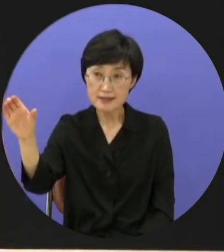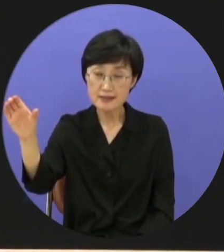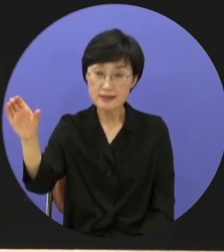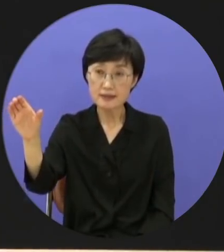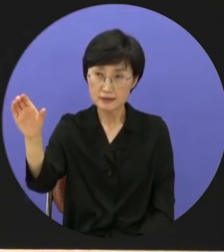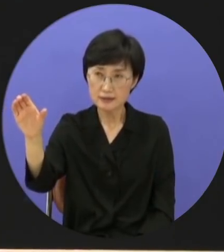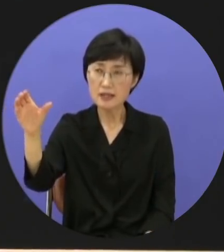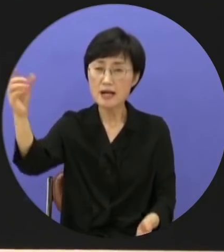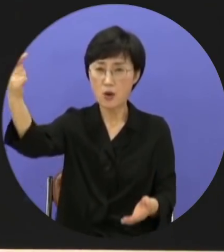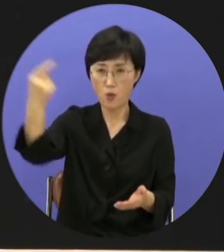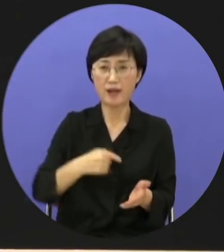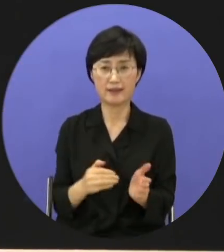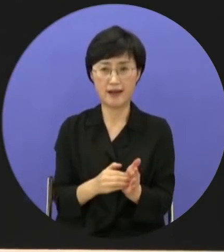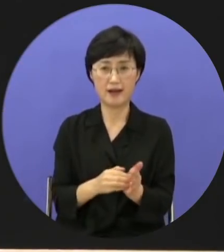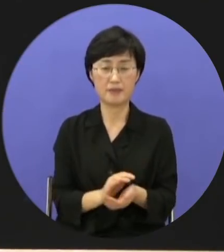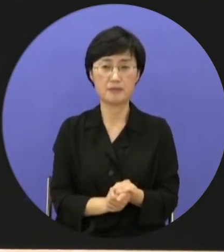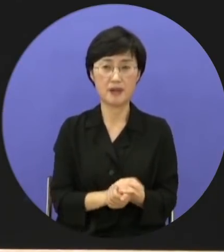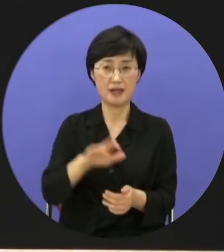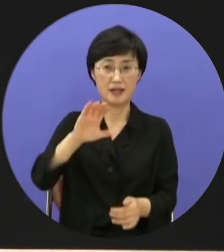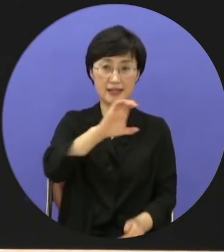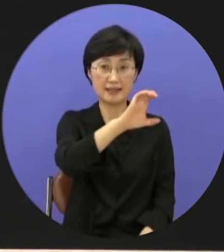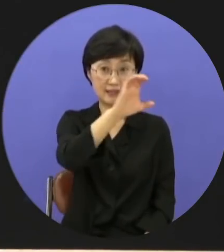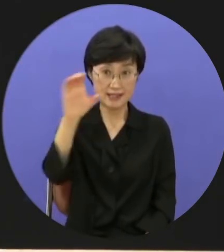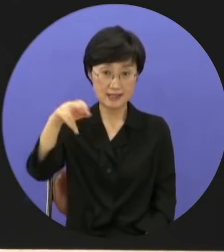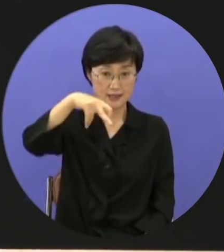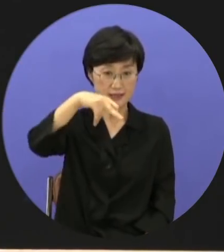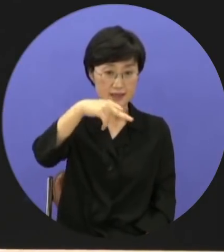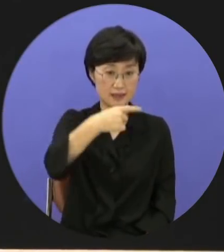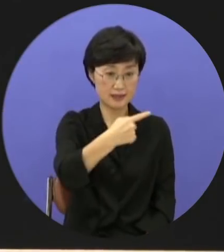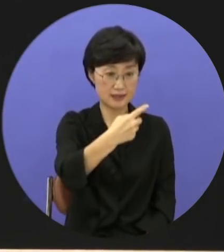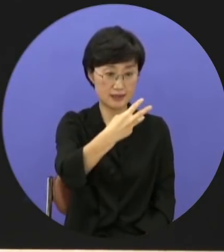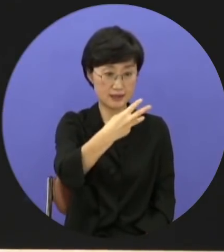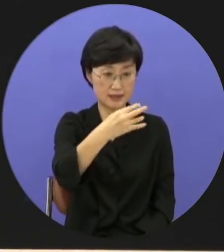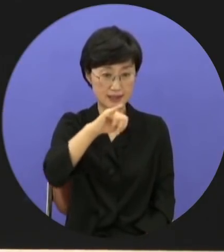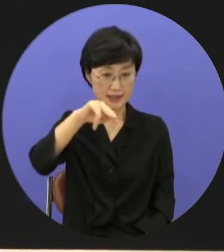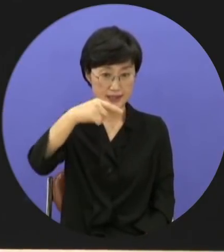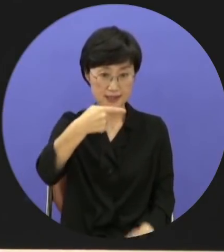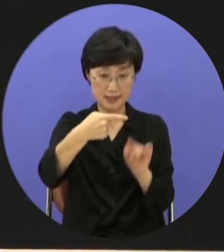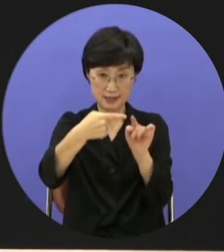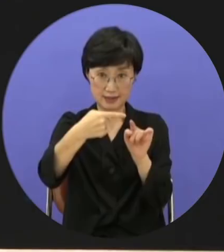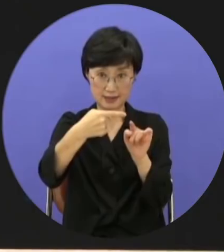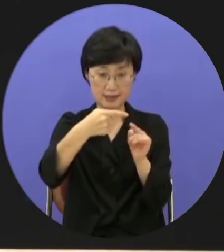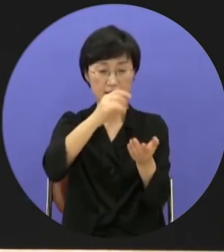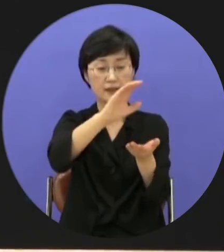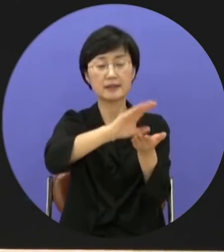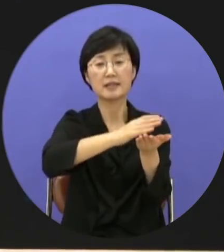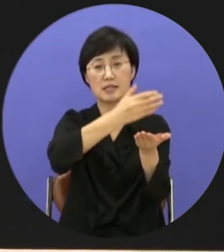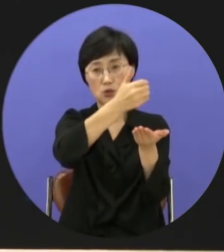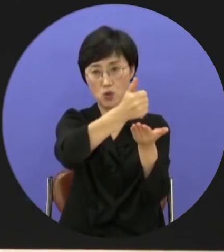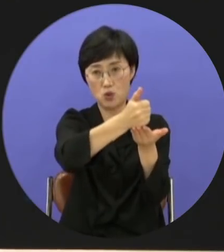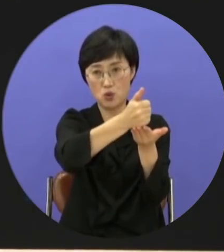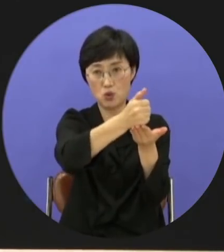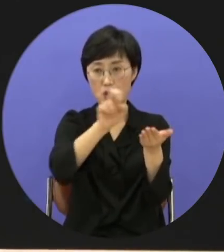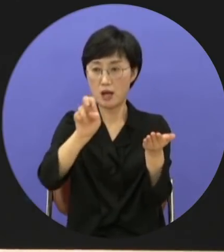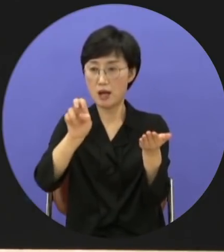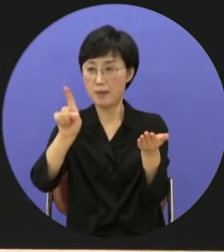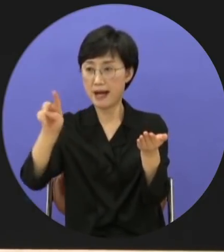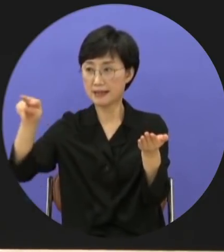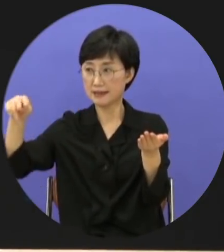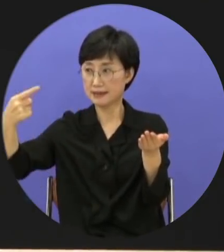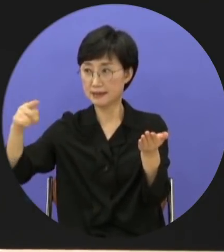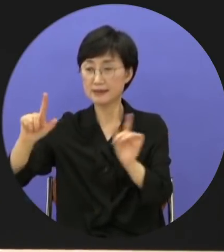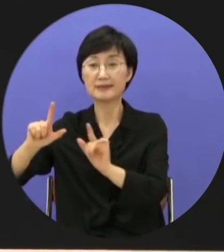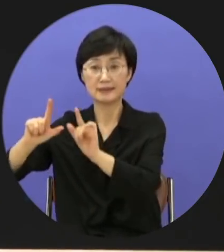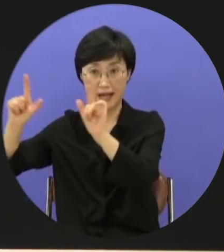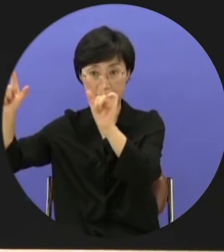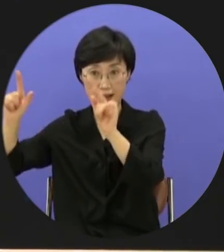the meaning of the word. 크리스토마스 합친다네요. It's a combination of the word Christo